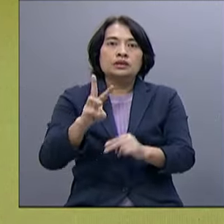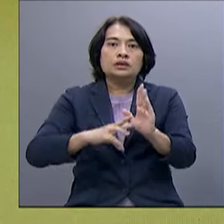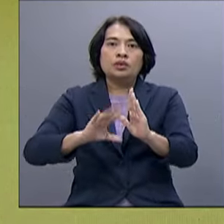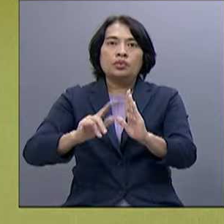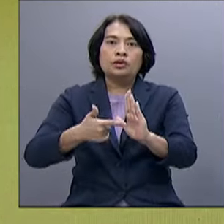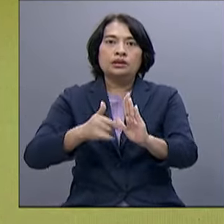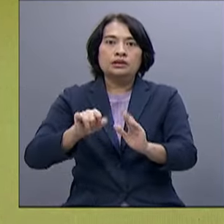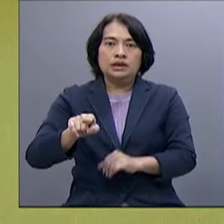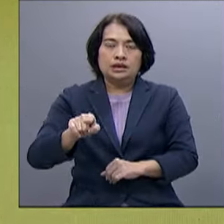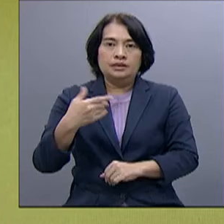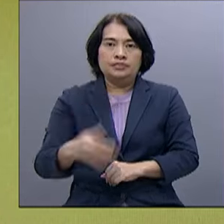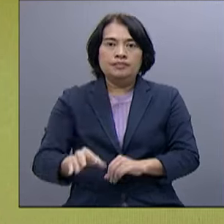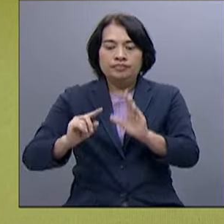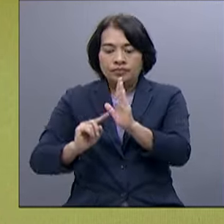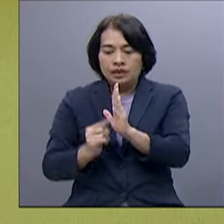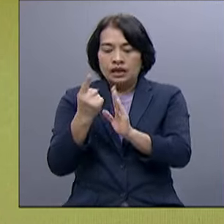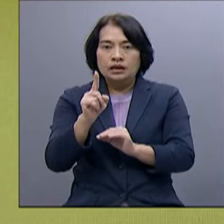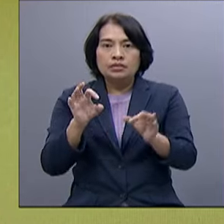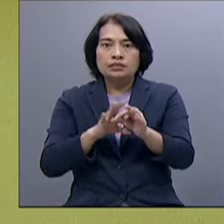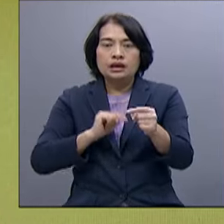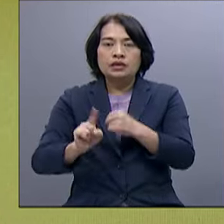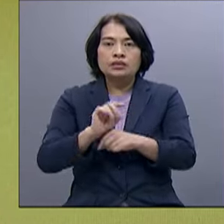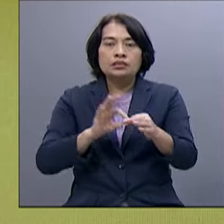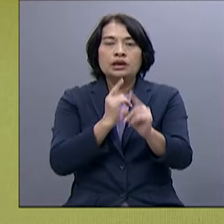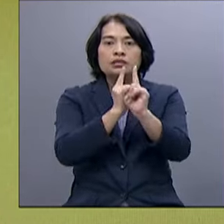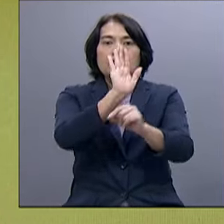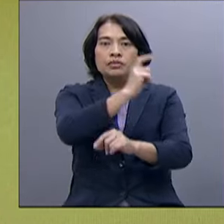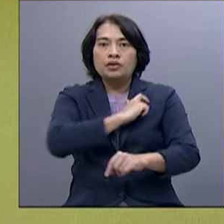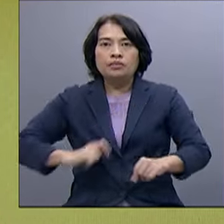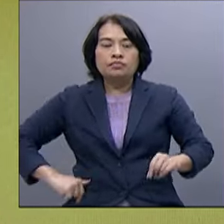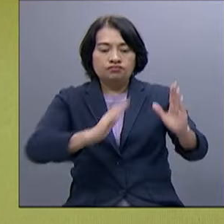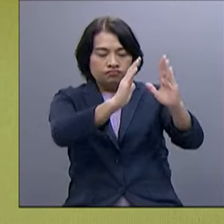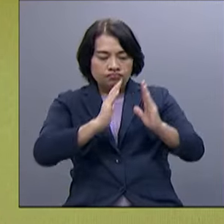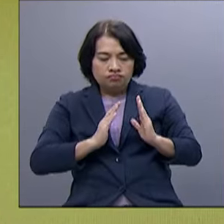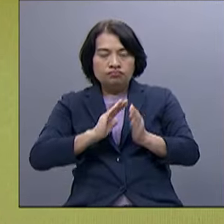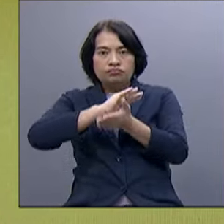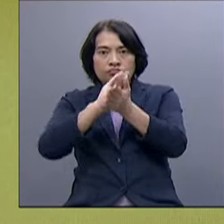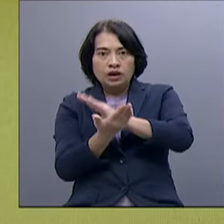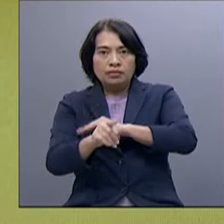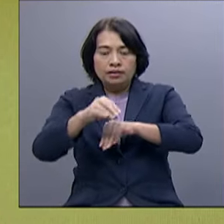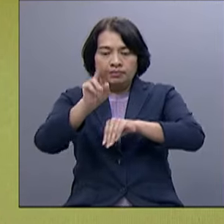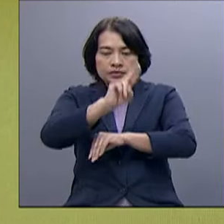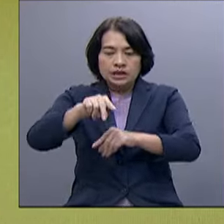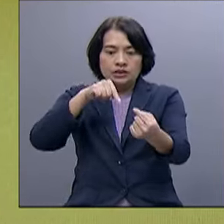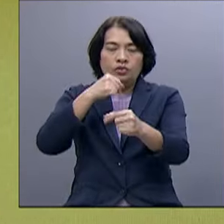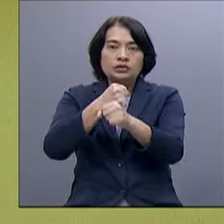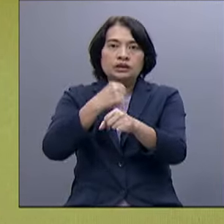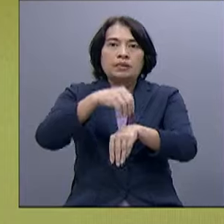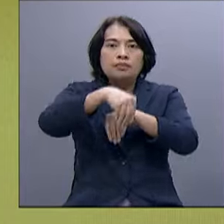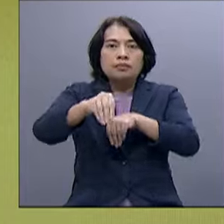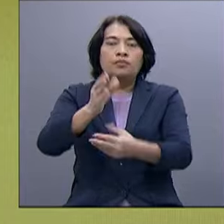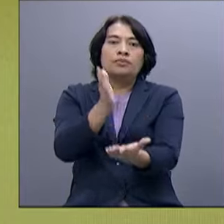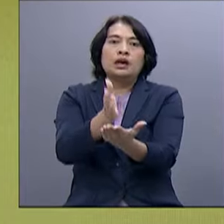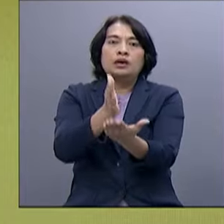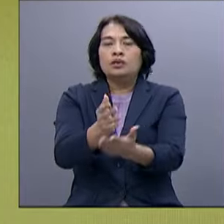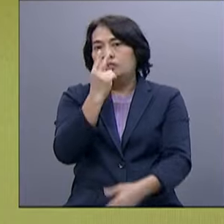เริ่มต้นอย่างที่บอกไปนะคะก็คือนำศาสตร์พระราชาในเรื่องของความพอดีพอเพียงแล้วก็มาปรับใช้ในเรื่องของการปลูกมะละกอด้วยจะเป็นอย่างไรไ